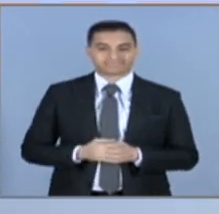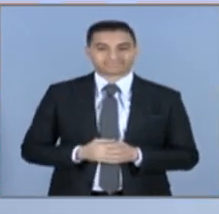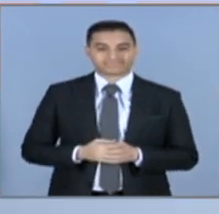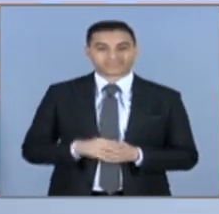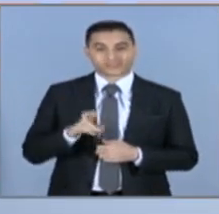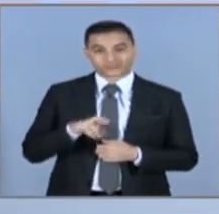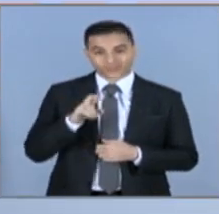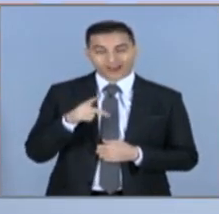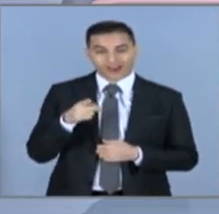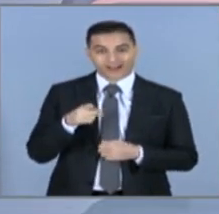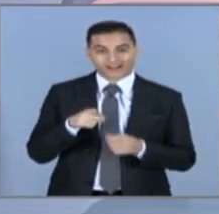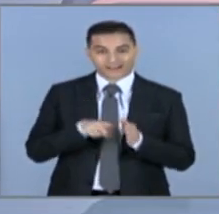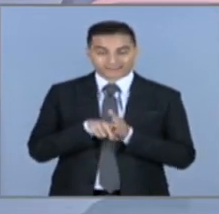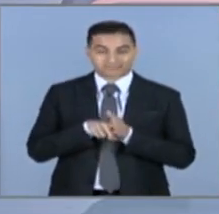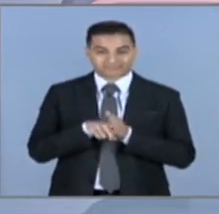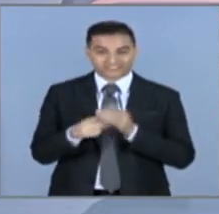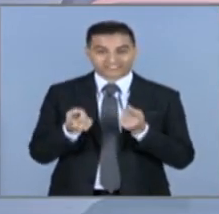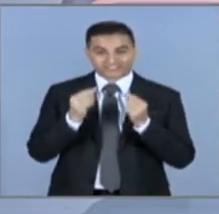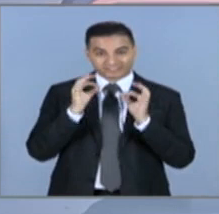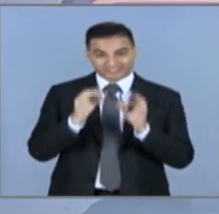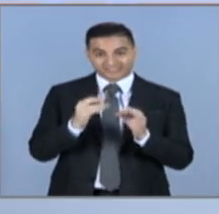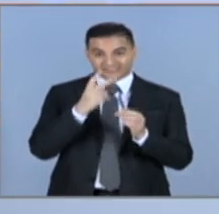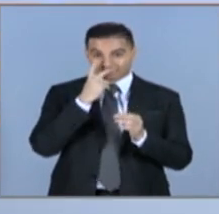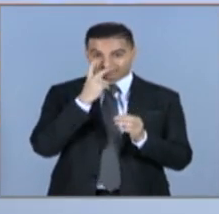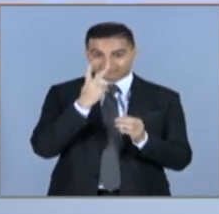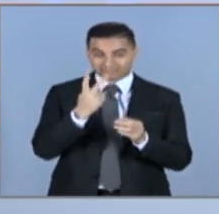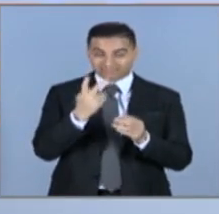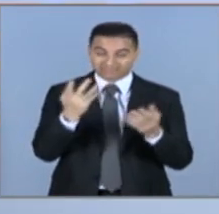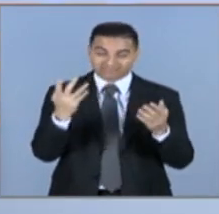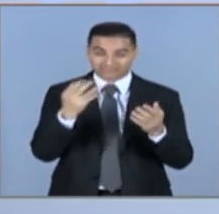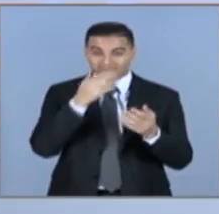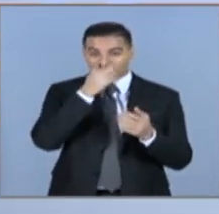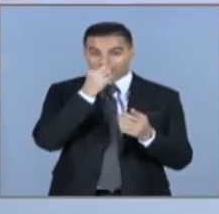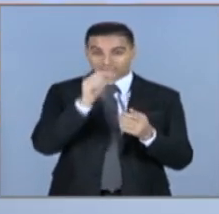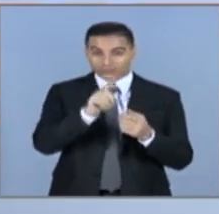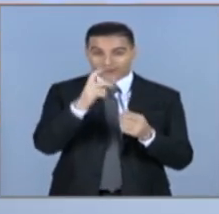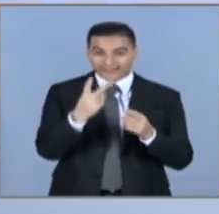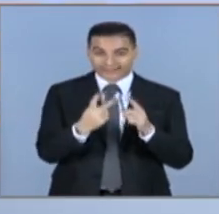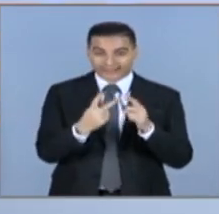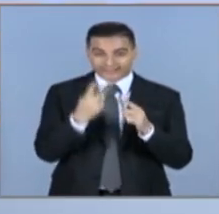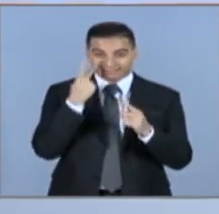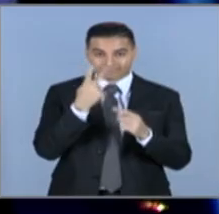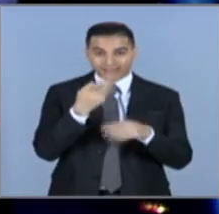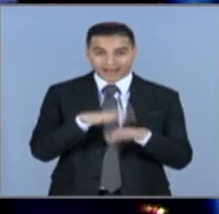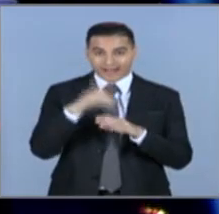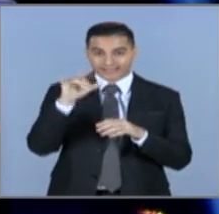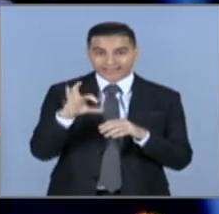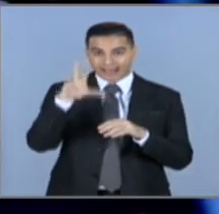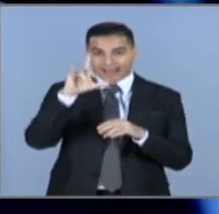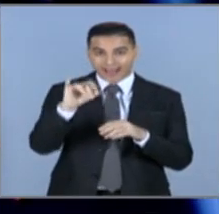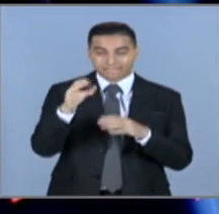هو سؤال فخ الحقيقة. نعم. السؤال الثاني ريهام عبد